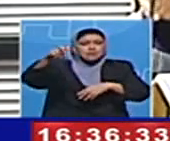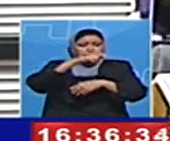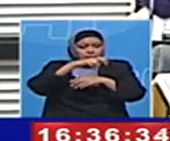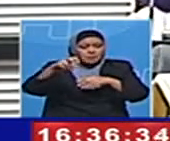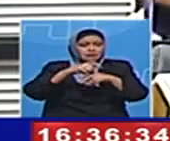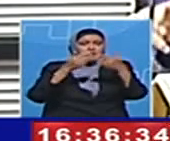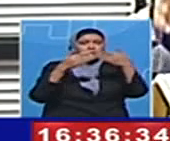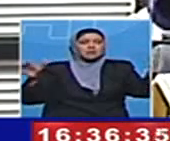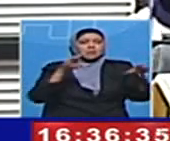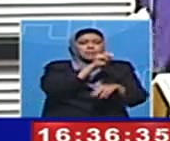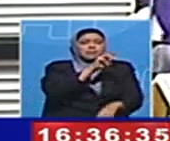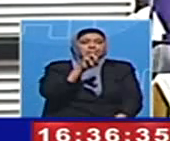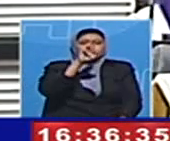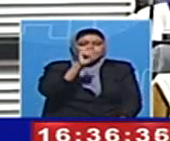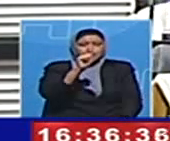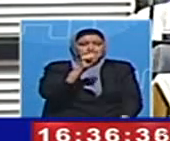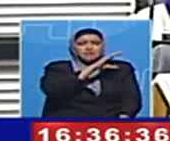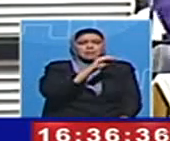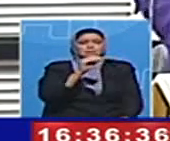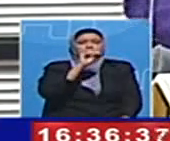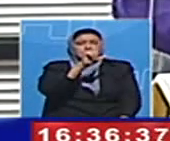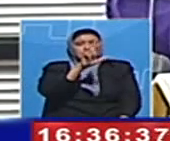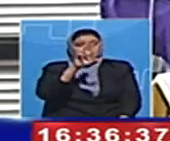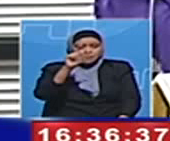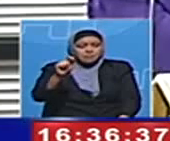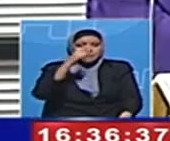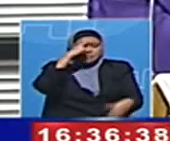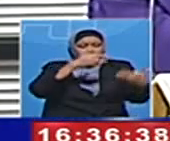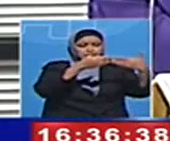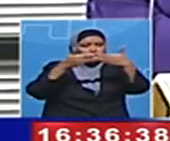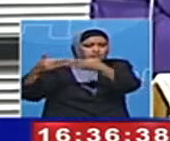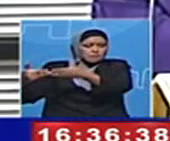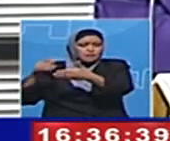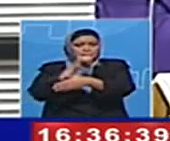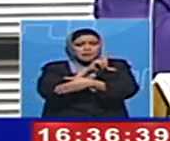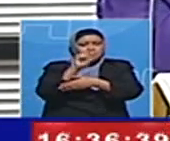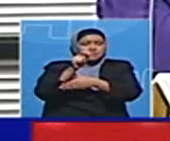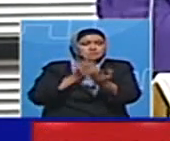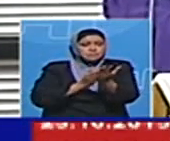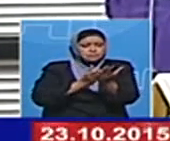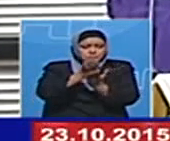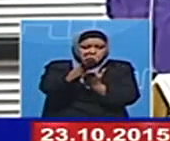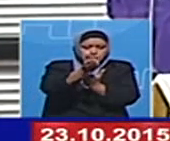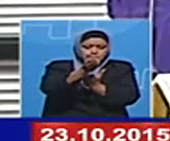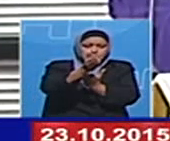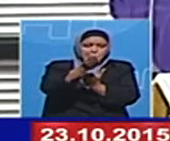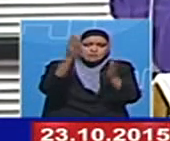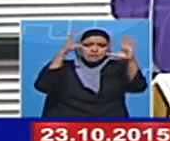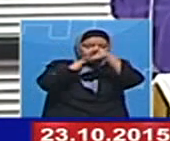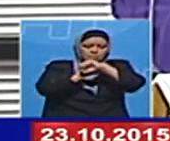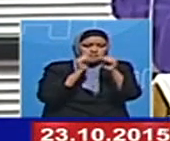bersepadu MRT lrt bagi projek sambungan lrt laluan Ampang dengan jarak